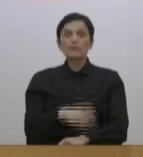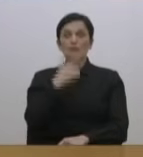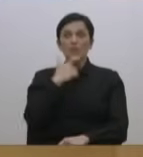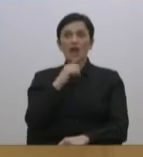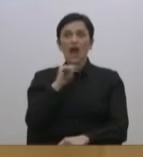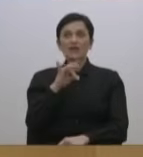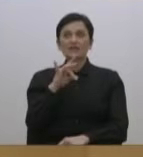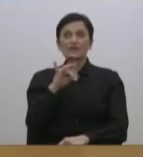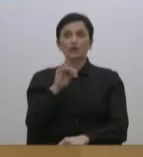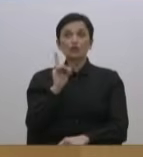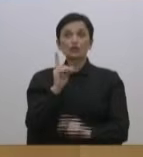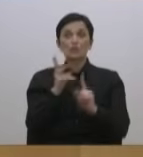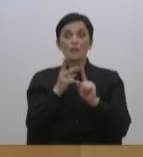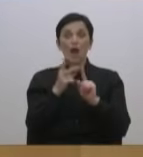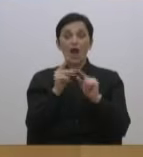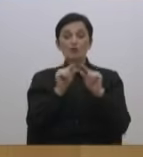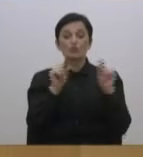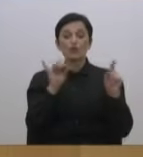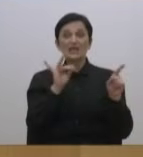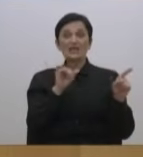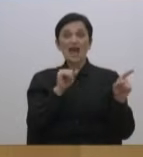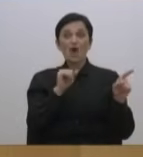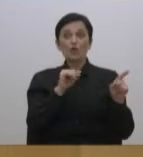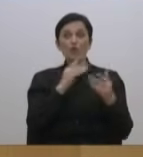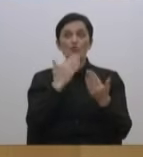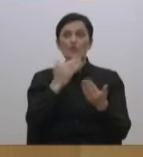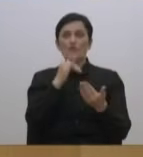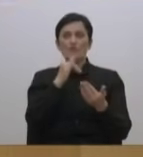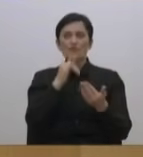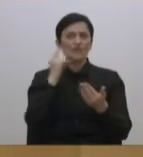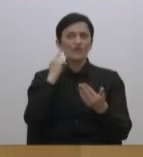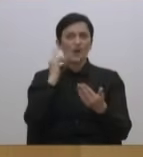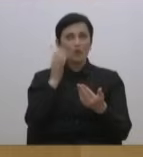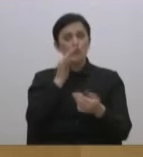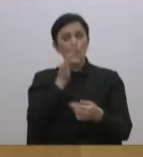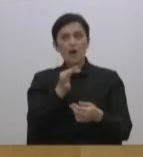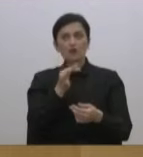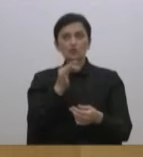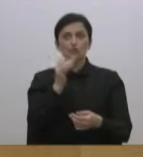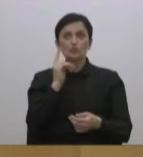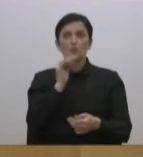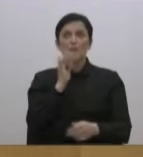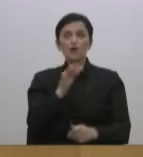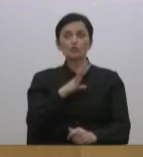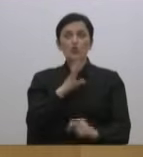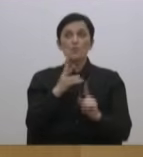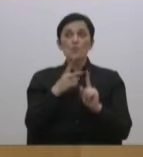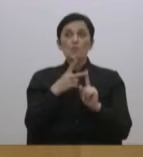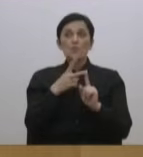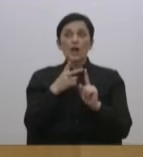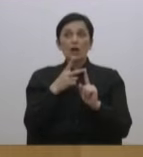Baton Andrei, I'm მეორე პუნქტზე იაგონოვი კითხე იმაზე ვერ გავიგე, უბრალოდ შეიძლება უპასუხეთ, მაგრამ არ იყო პასუხი და მეორე